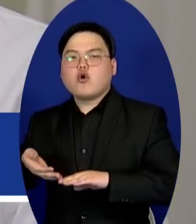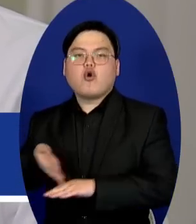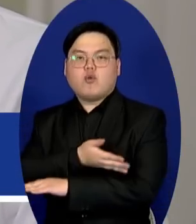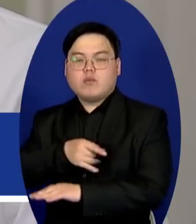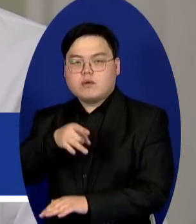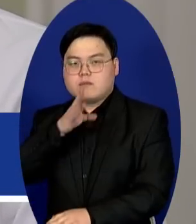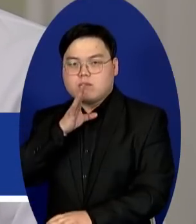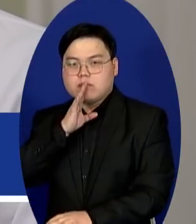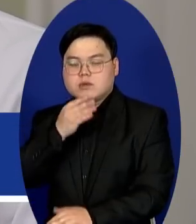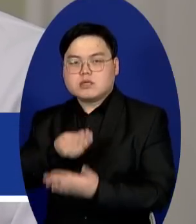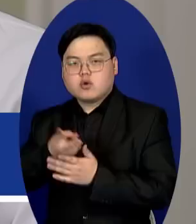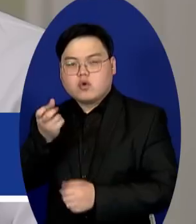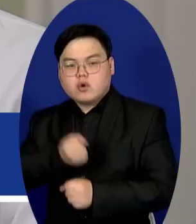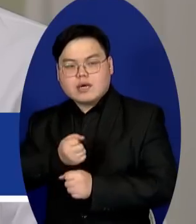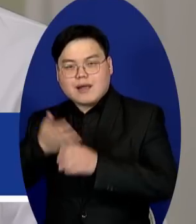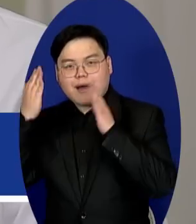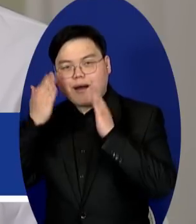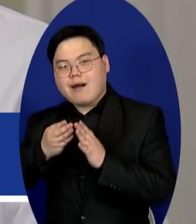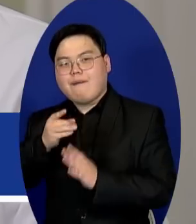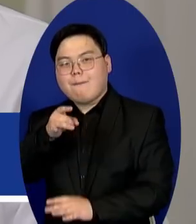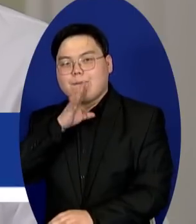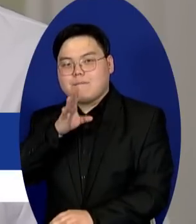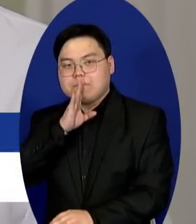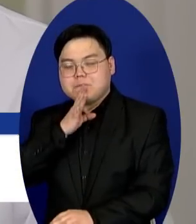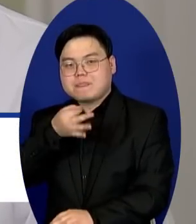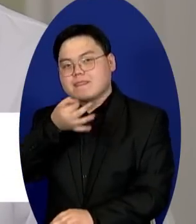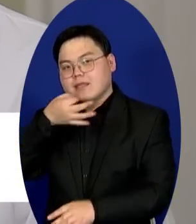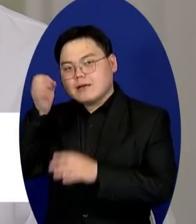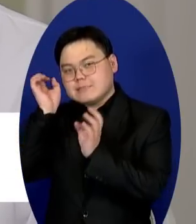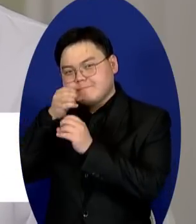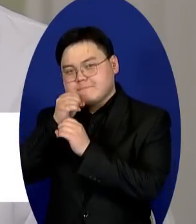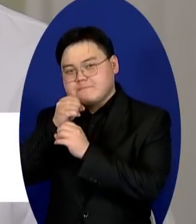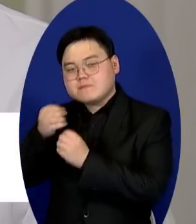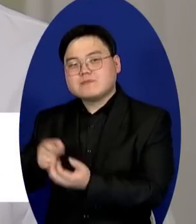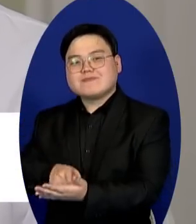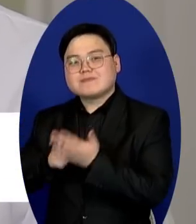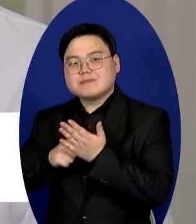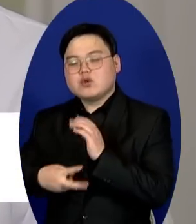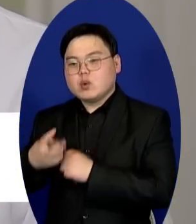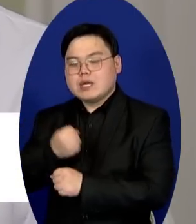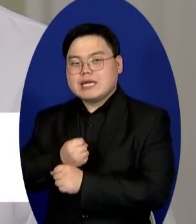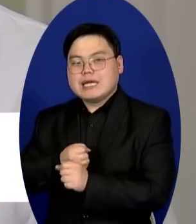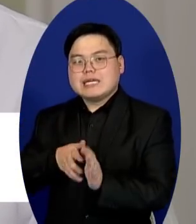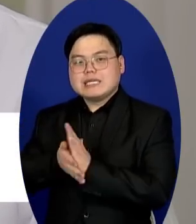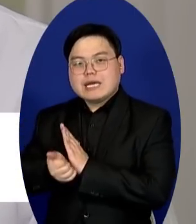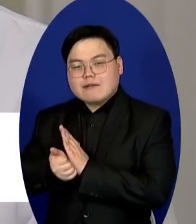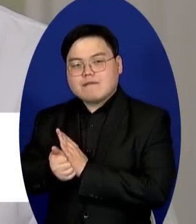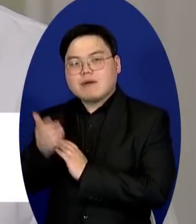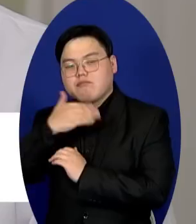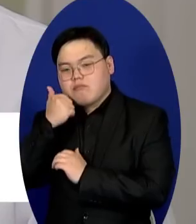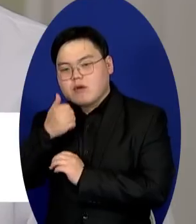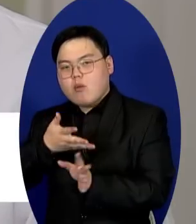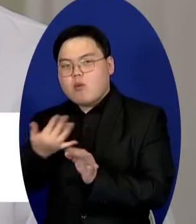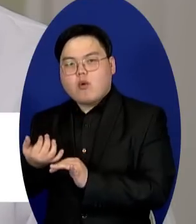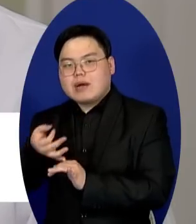хүмүүсүүд рүү одоо үйл ажиллагааг чиглүүлж одоо эрт илрүүлж тэгээд тэр үйл ажиллагааны чадвар чадамжийн алдагдлуудыг